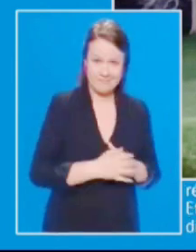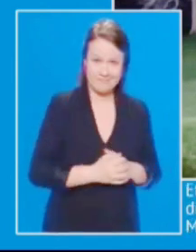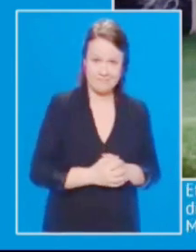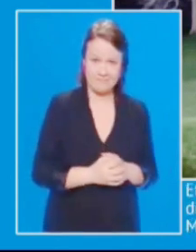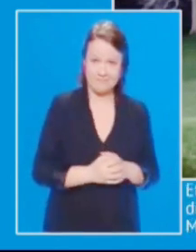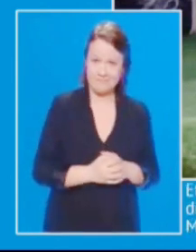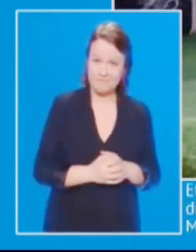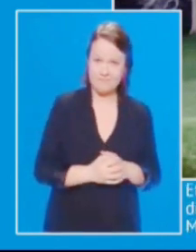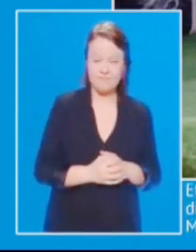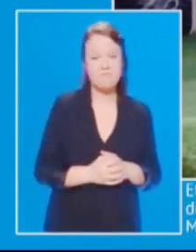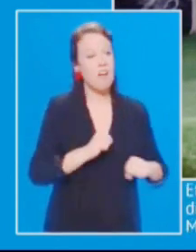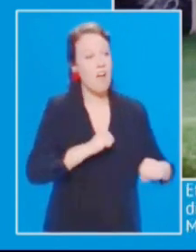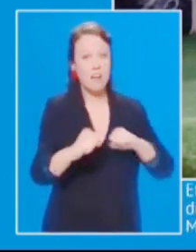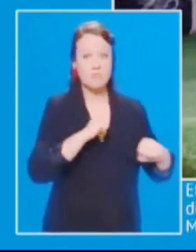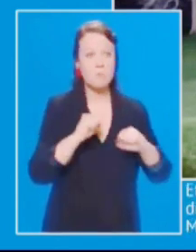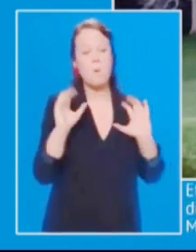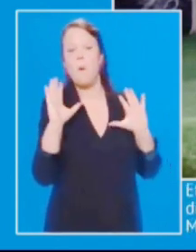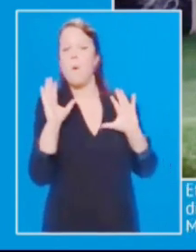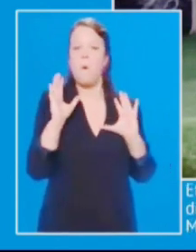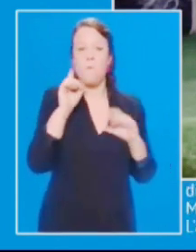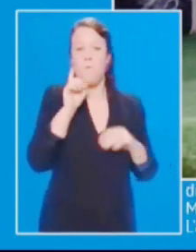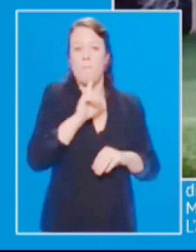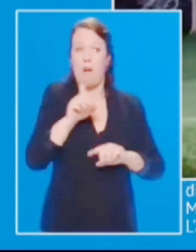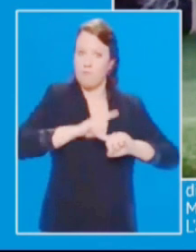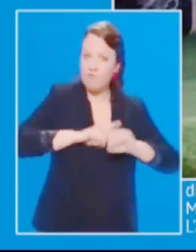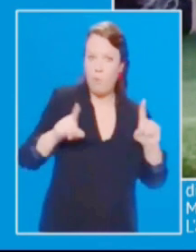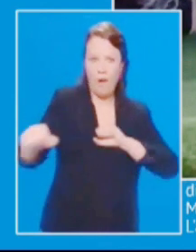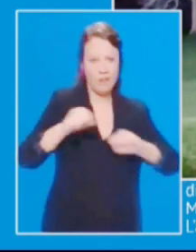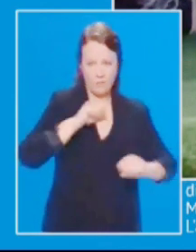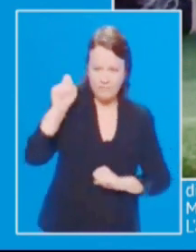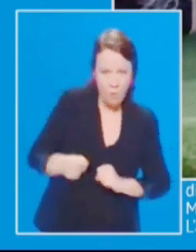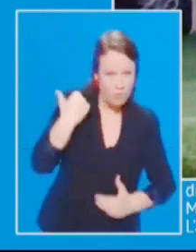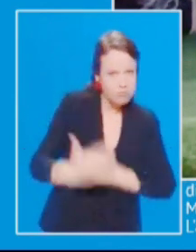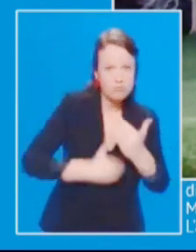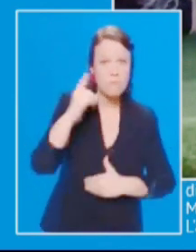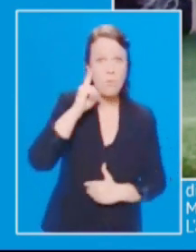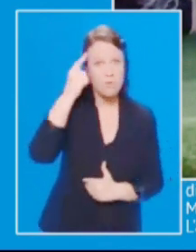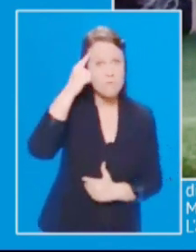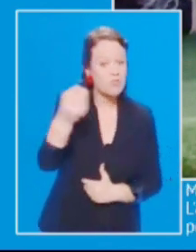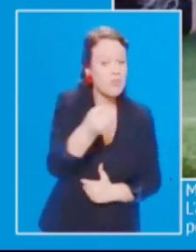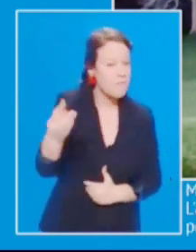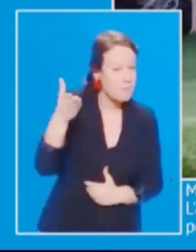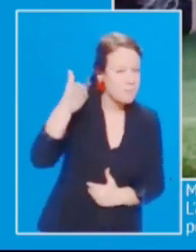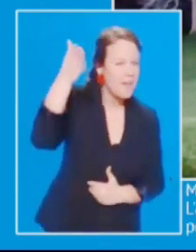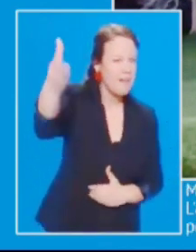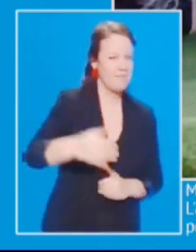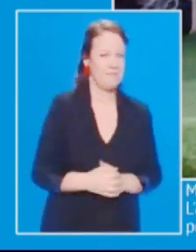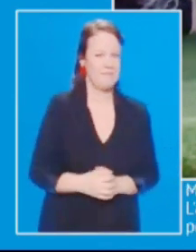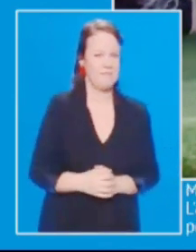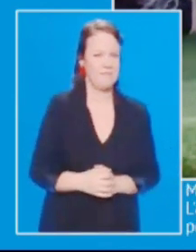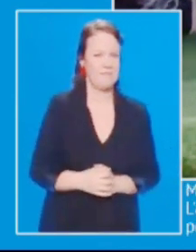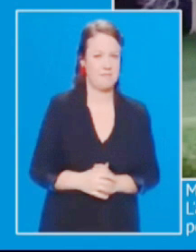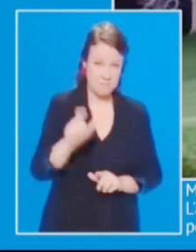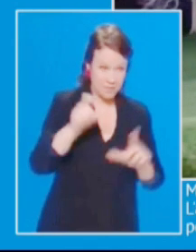futur l'action est notre devoir pour les générations futures voilà pourquoi je seraiis unlassablement du côté de ceux qui agissent